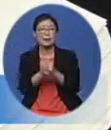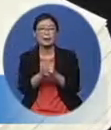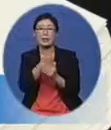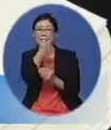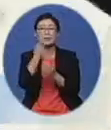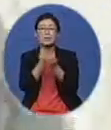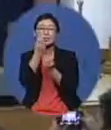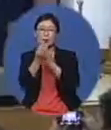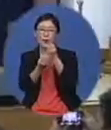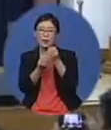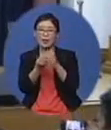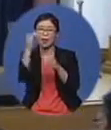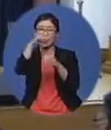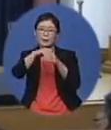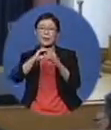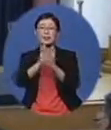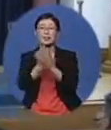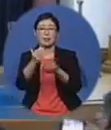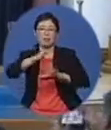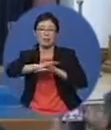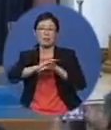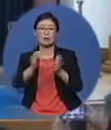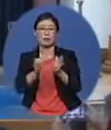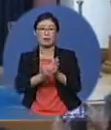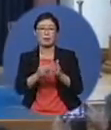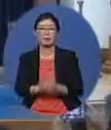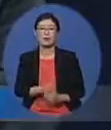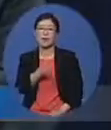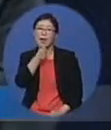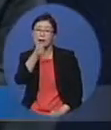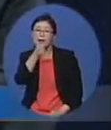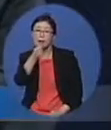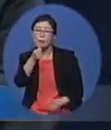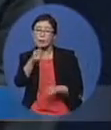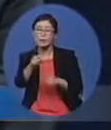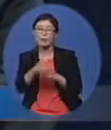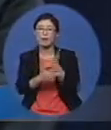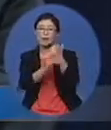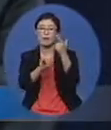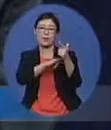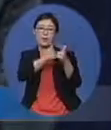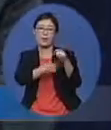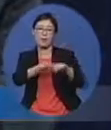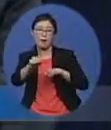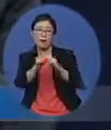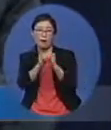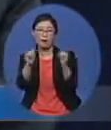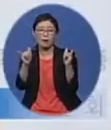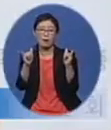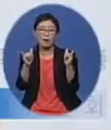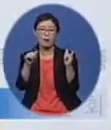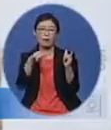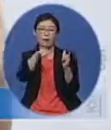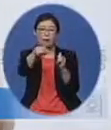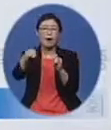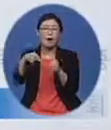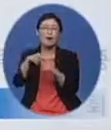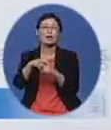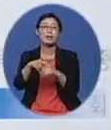나왔습니다. 인터뷰와 구성은 6명의 인권활동가들로 구성된 형제복지원 구술 프로젝트